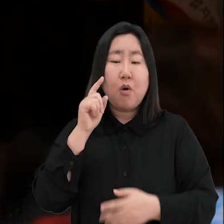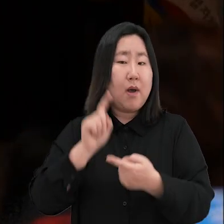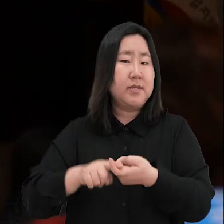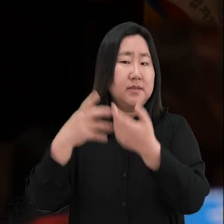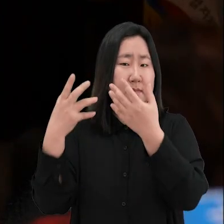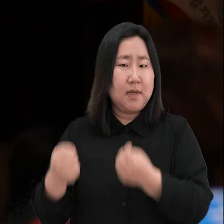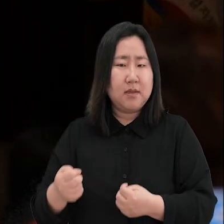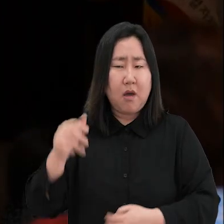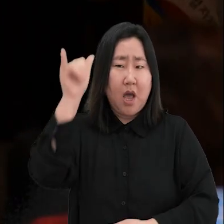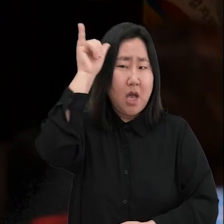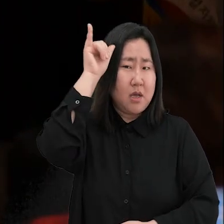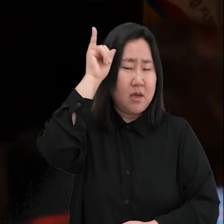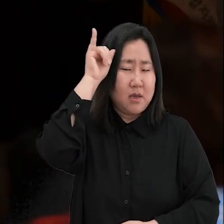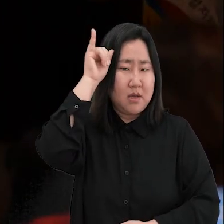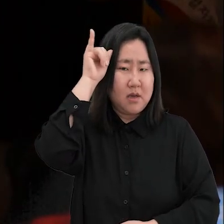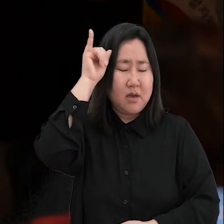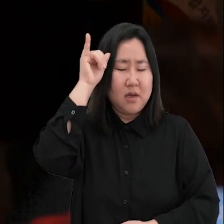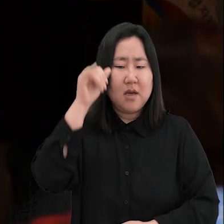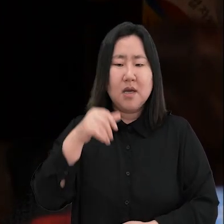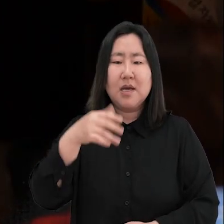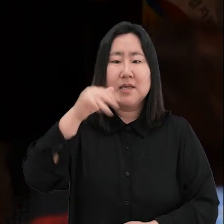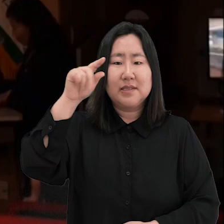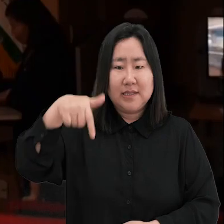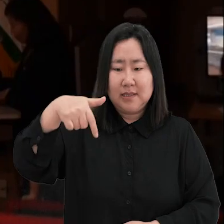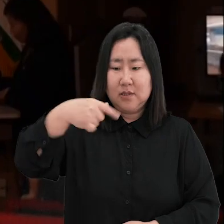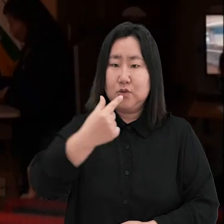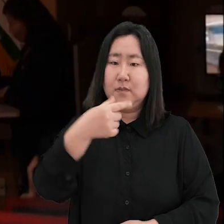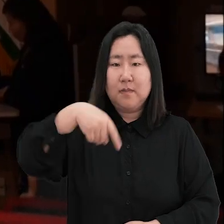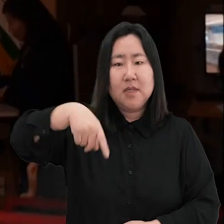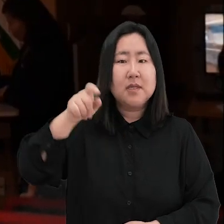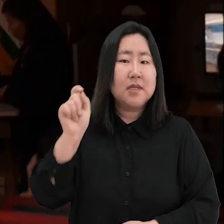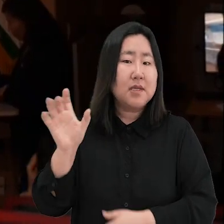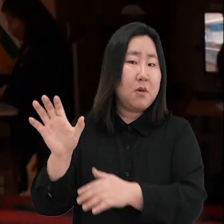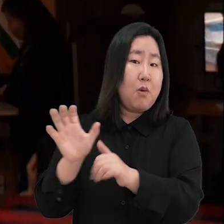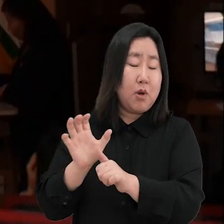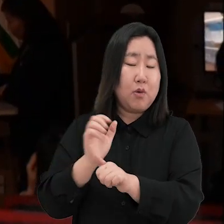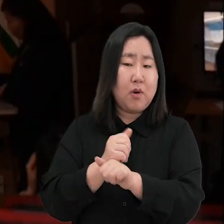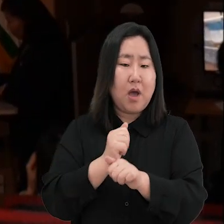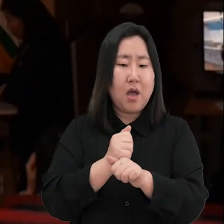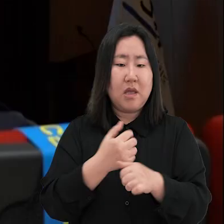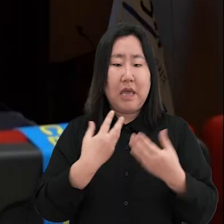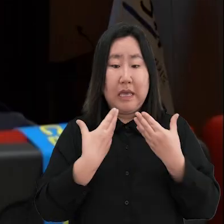기술 채비를 활용한 부서별 사례발표로 관심을